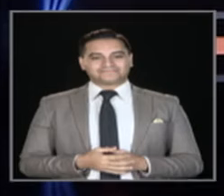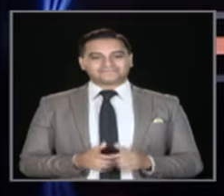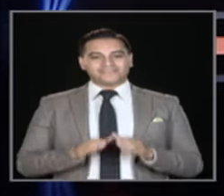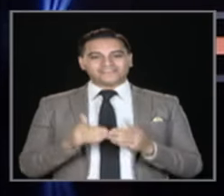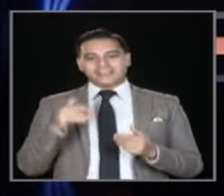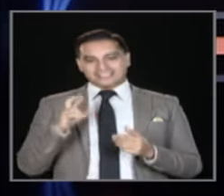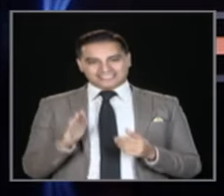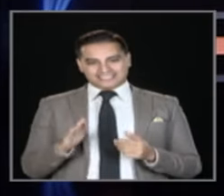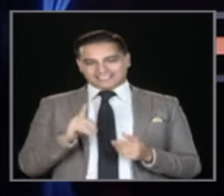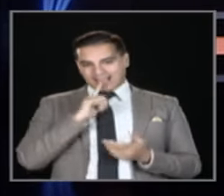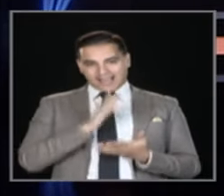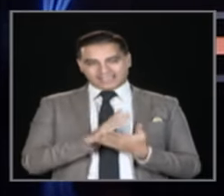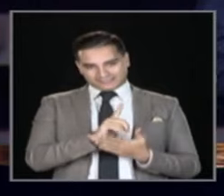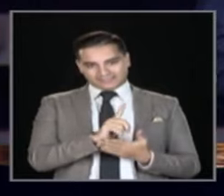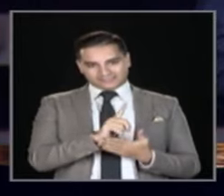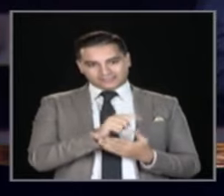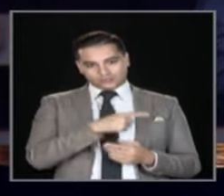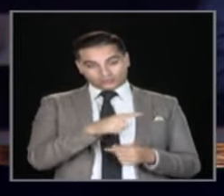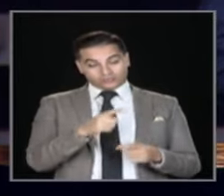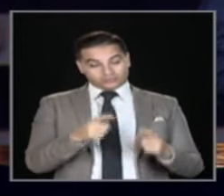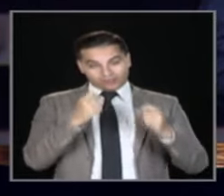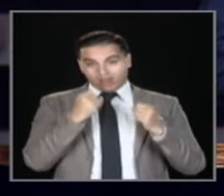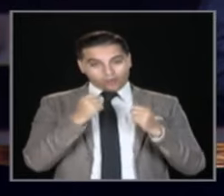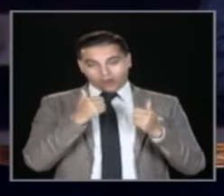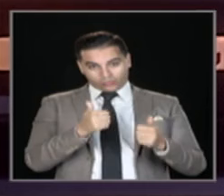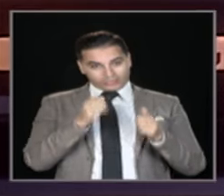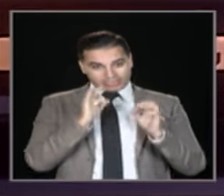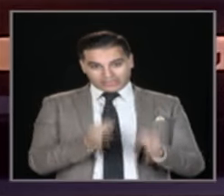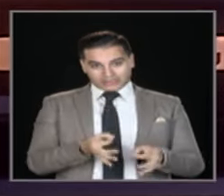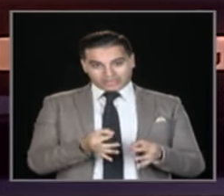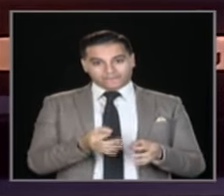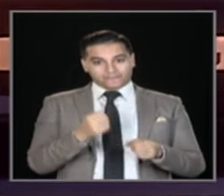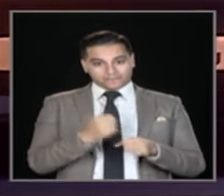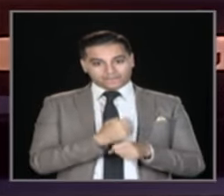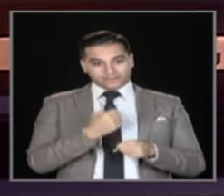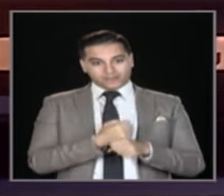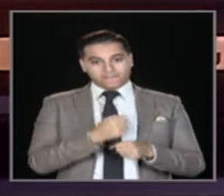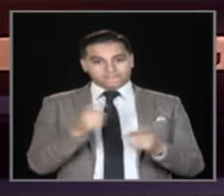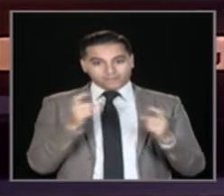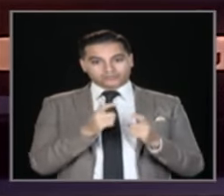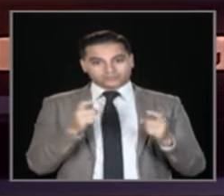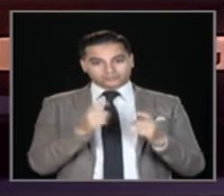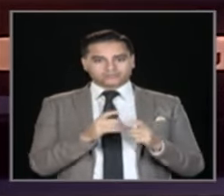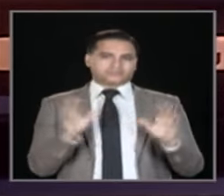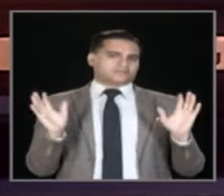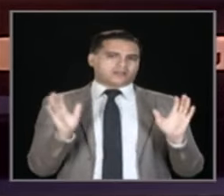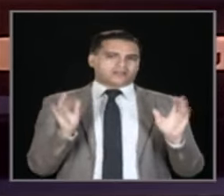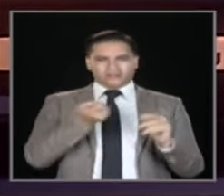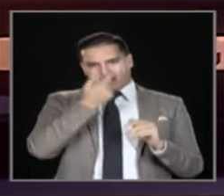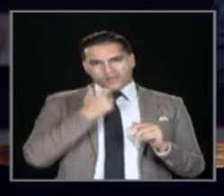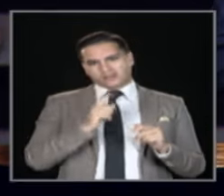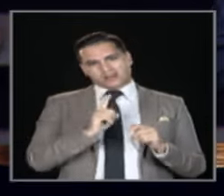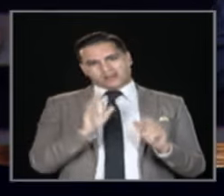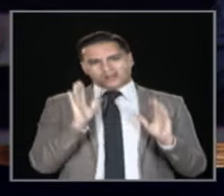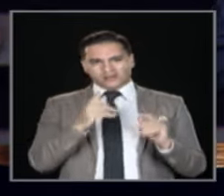فريق زيس، فريق زيس، انتوا لعبتوا موسم حلو جدا، تألقتوا في ماتشات. لا لا لا، بتعيطوا ايه؟